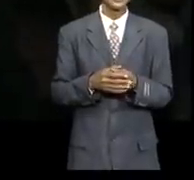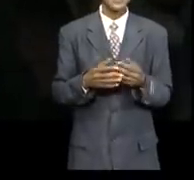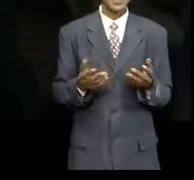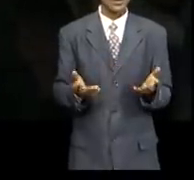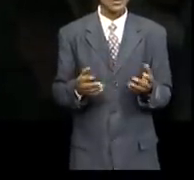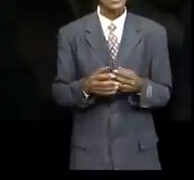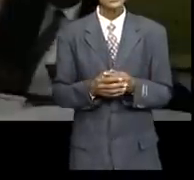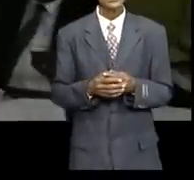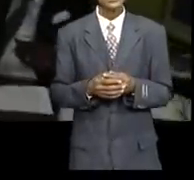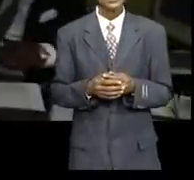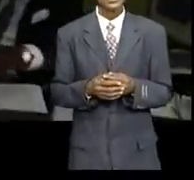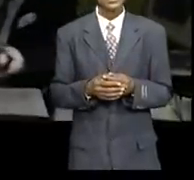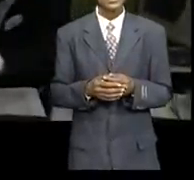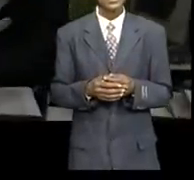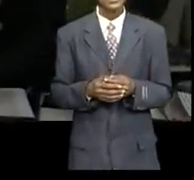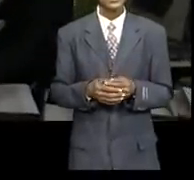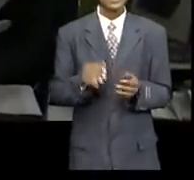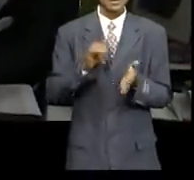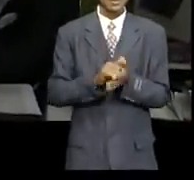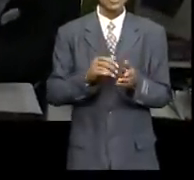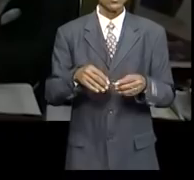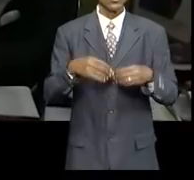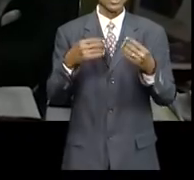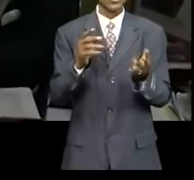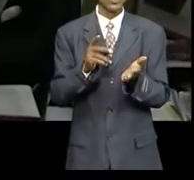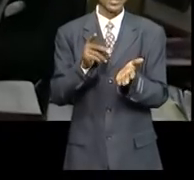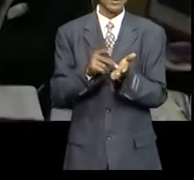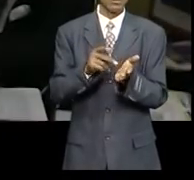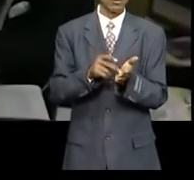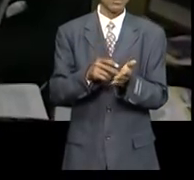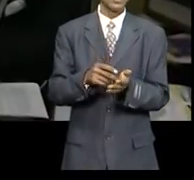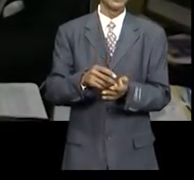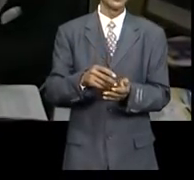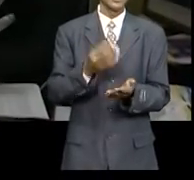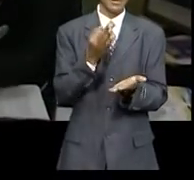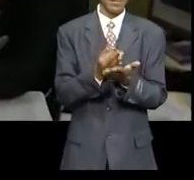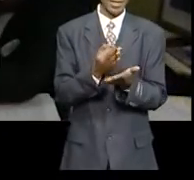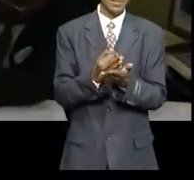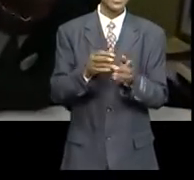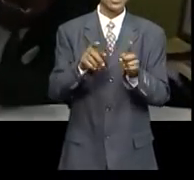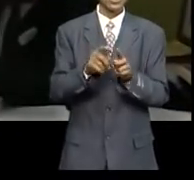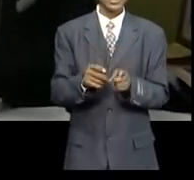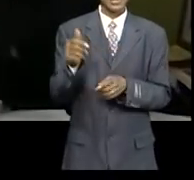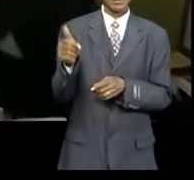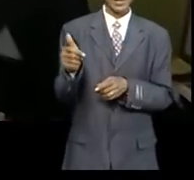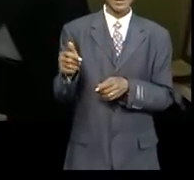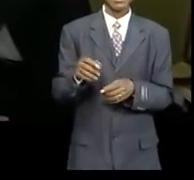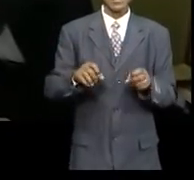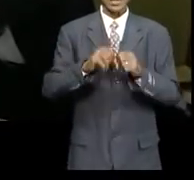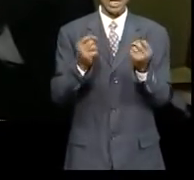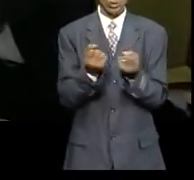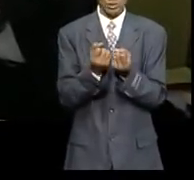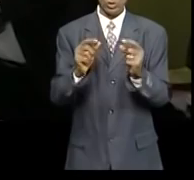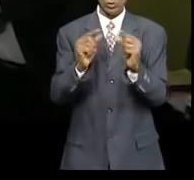Bompaté s'est vu décerner un diplôme d'excellence et des mérites de l'association des journalistes dénommée Dynamique pour la